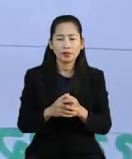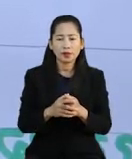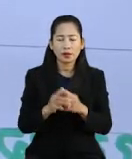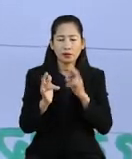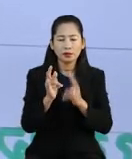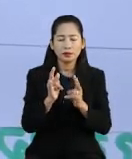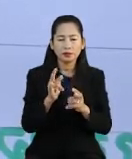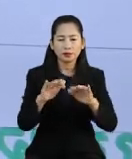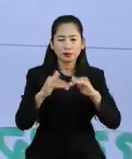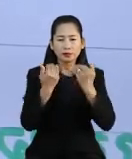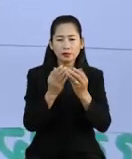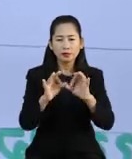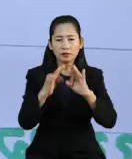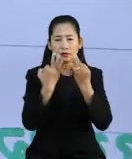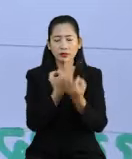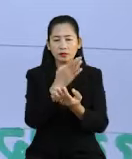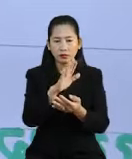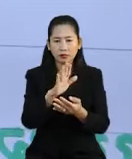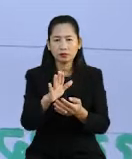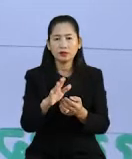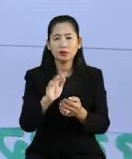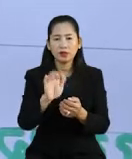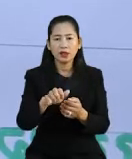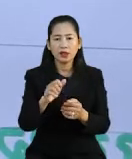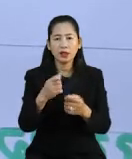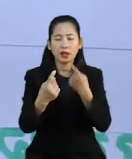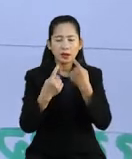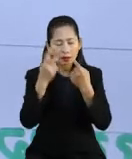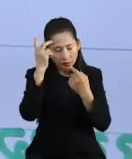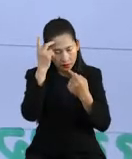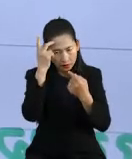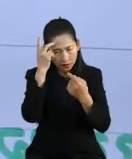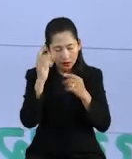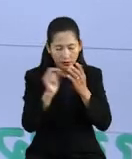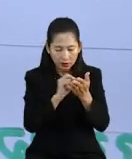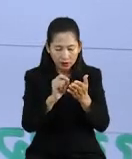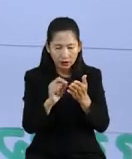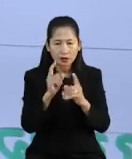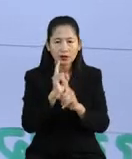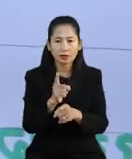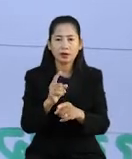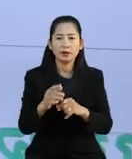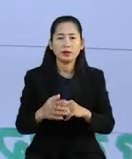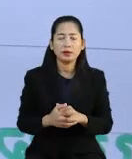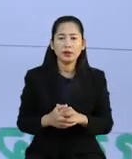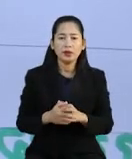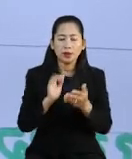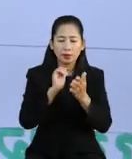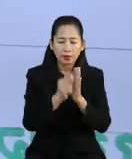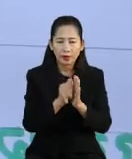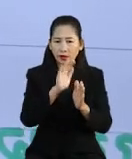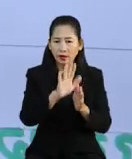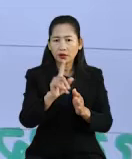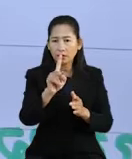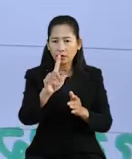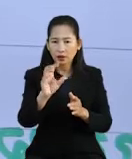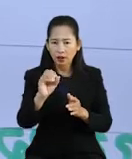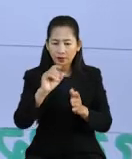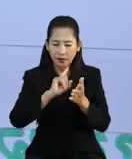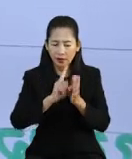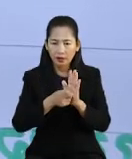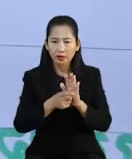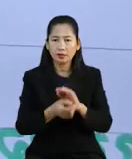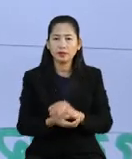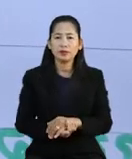bong pho để chia sẻ mà trực nông công rửa sạch con cha hai thưa cao thị xa khá nế hai xa xe chân chân chân lao nữa con á tốc bê chun con đạp gì tì ta con ta